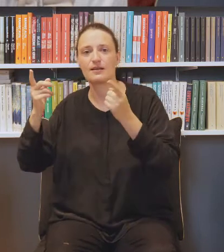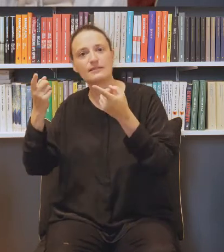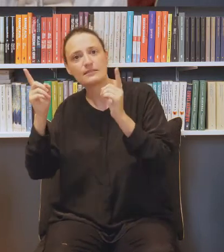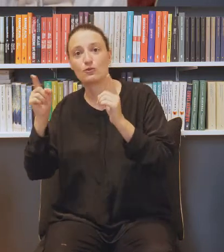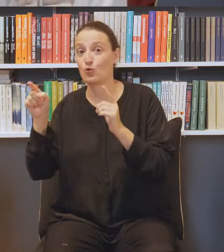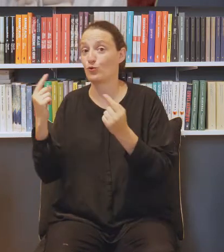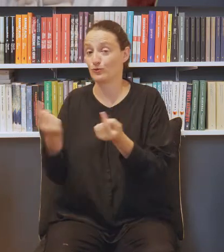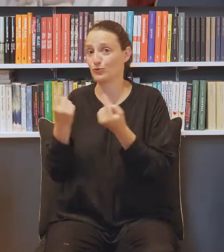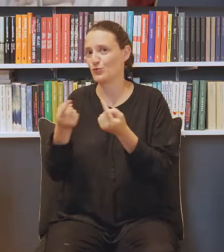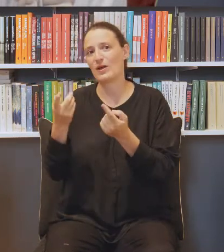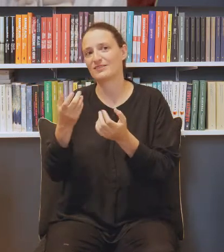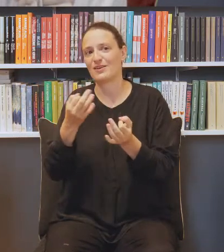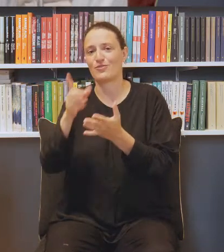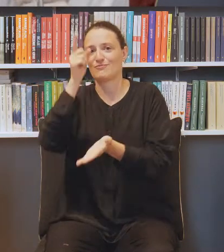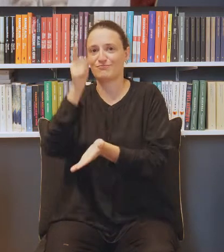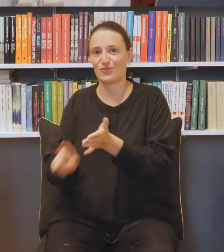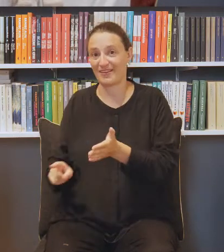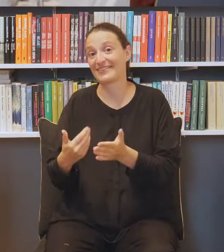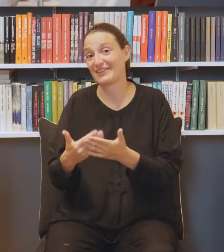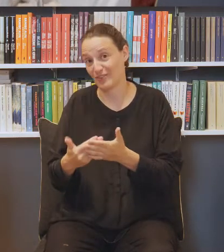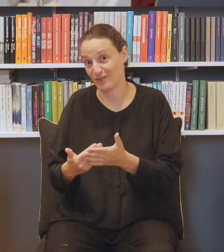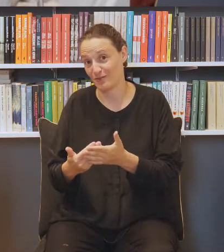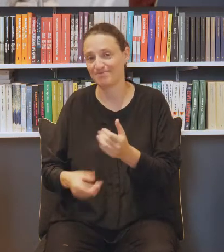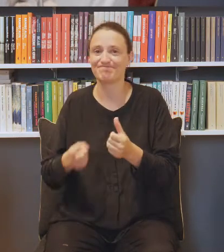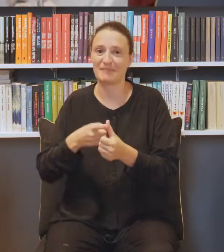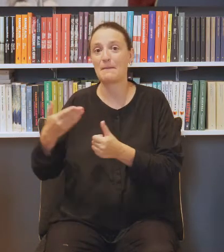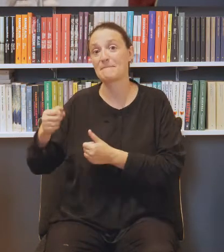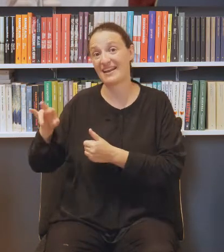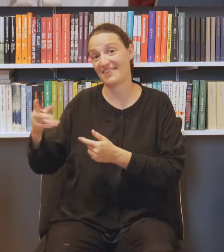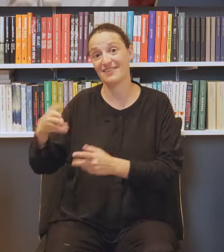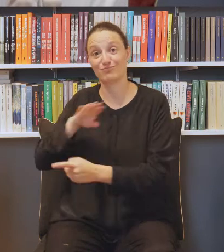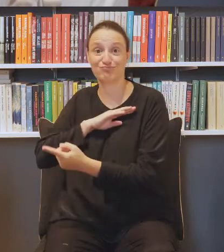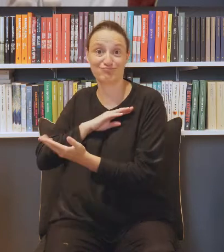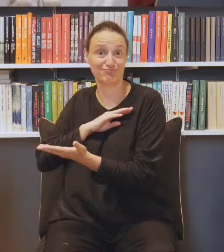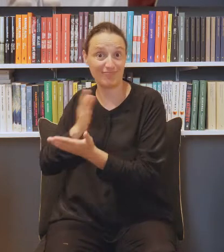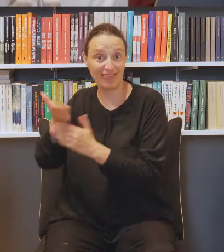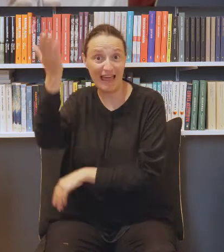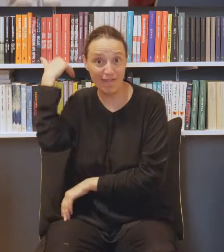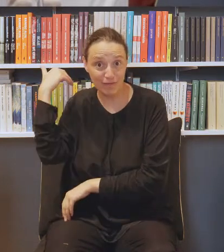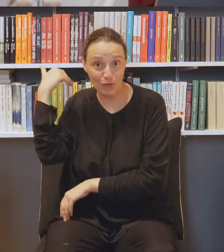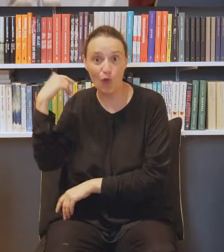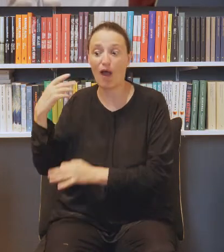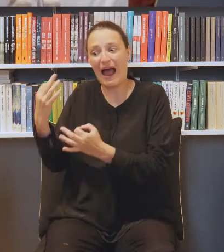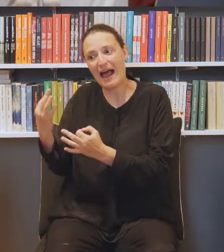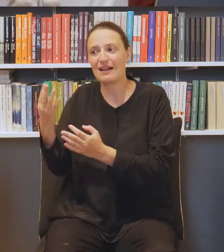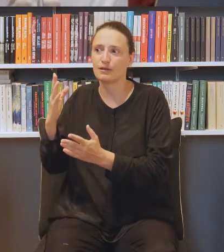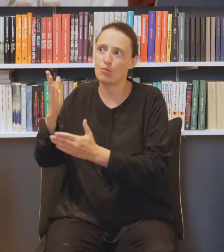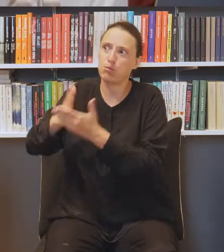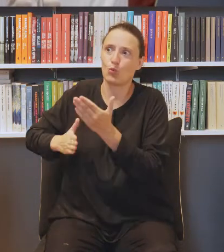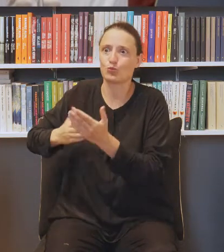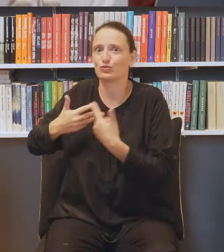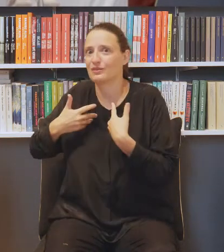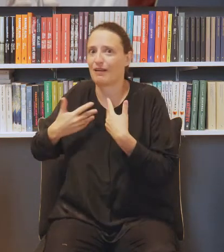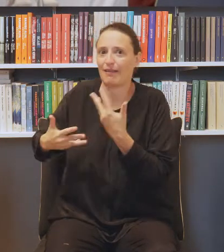sytuacja przegrana na wielu poziomach. Po pierwsze, Marianna jest martwa, a Ula jest żywa. Po drugie,